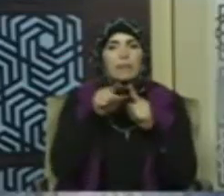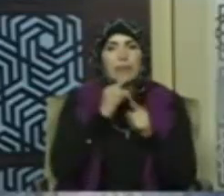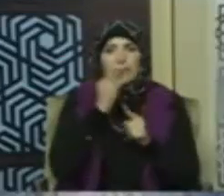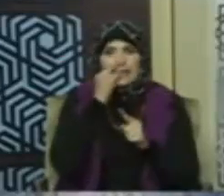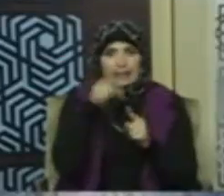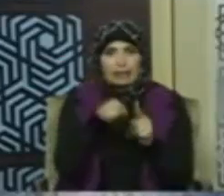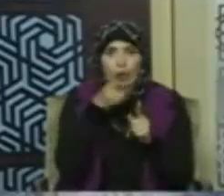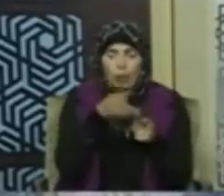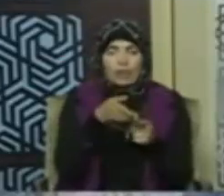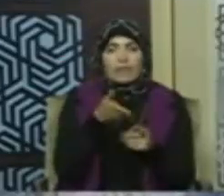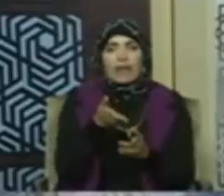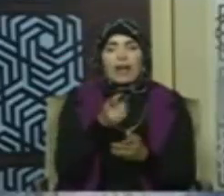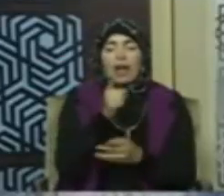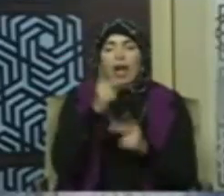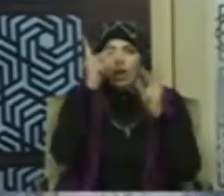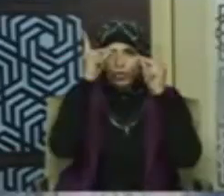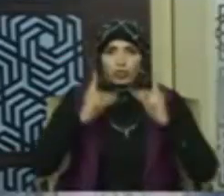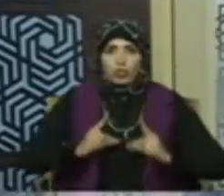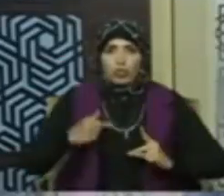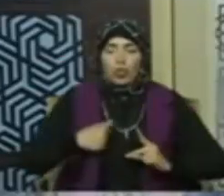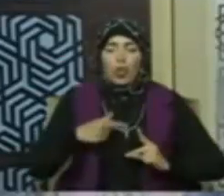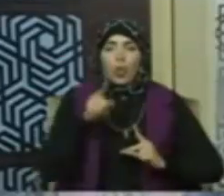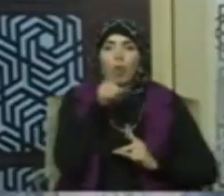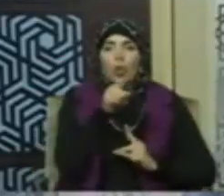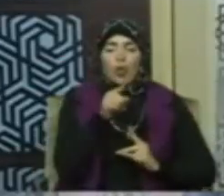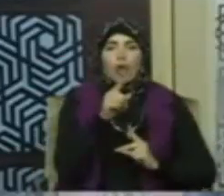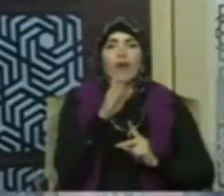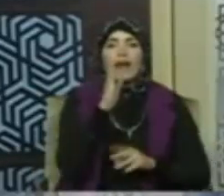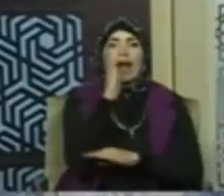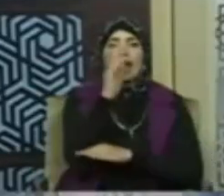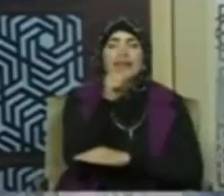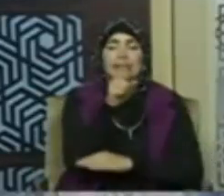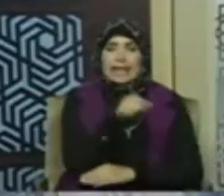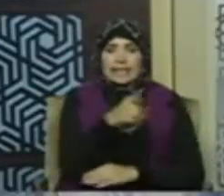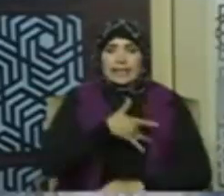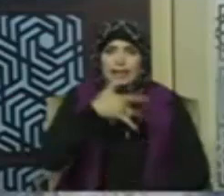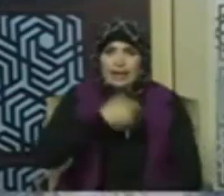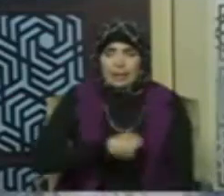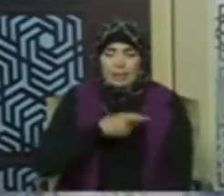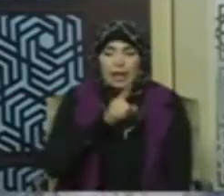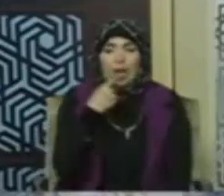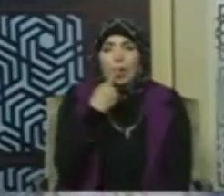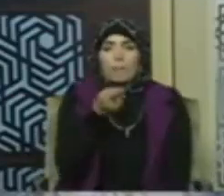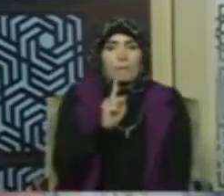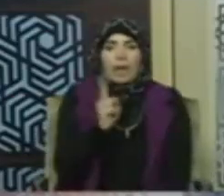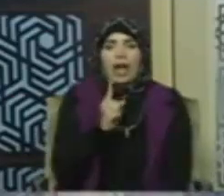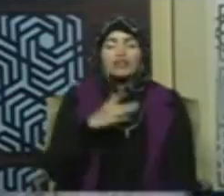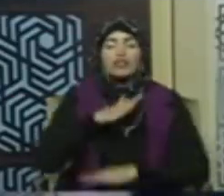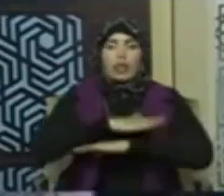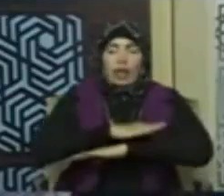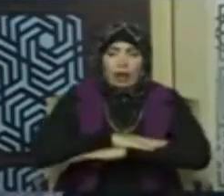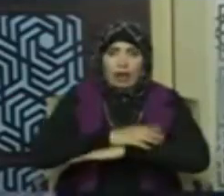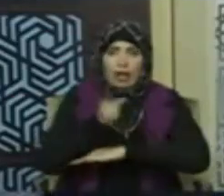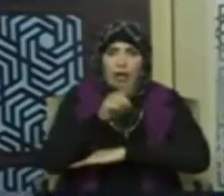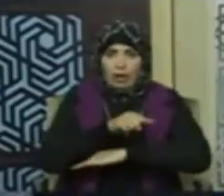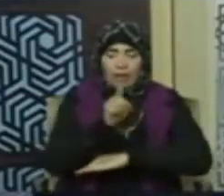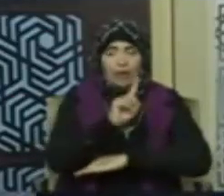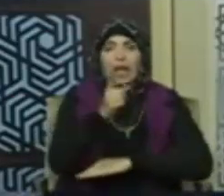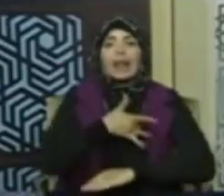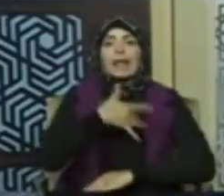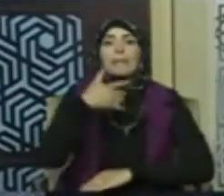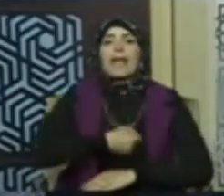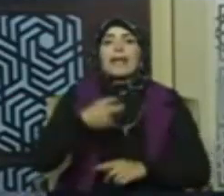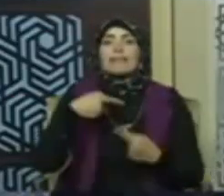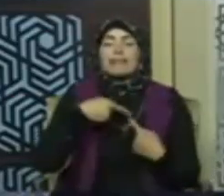الطهور شطر الإيمان. لم يقل شطر الأخلاق ولا القيم، شرط الإيمان إذا كنت ذا